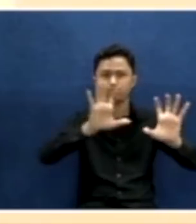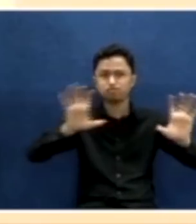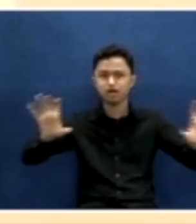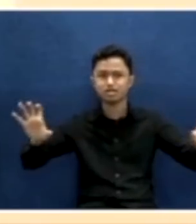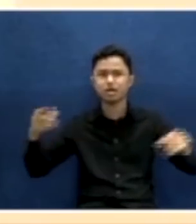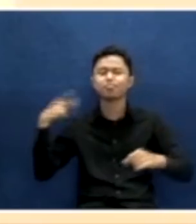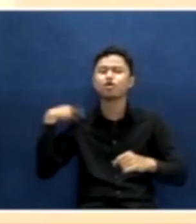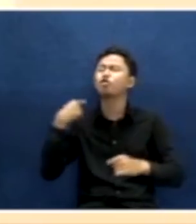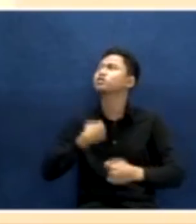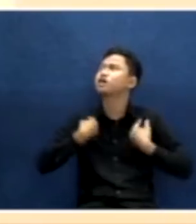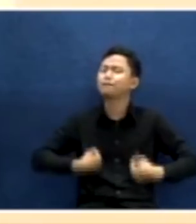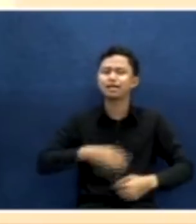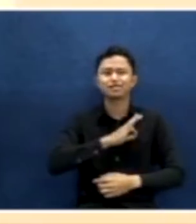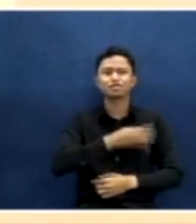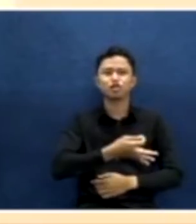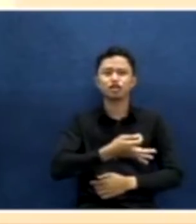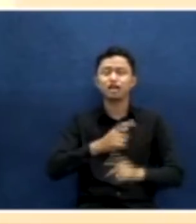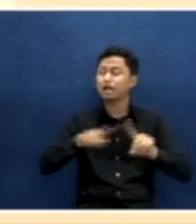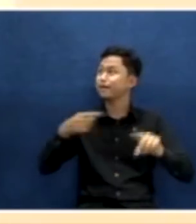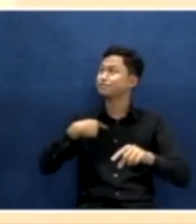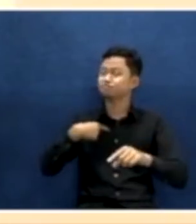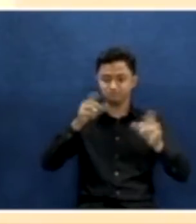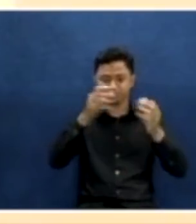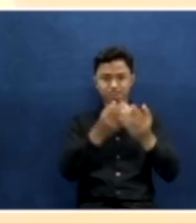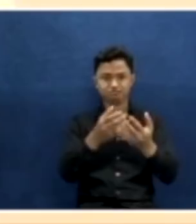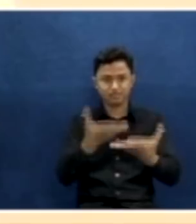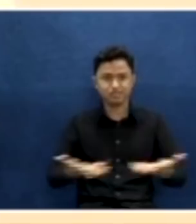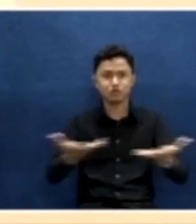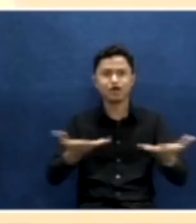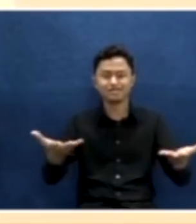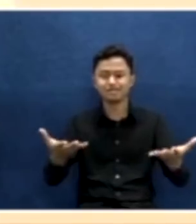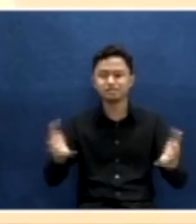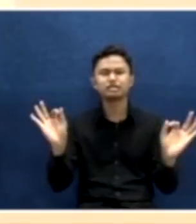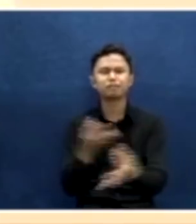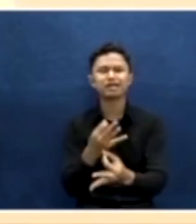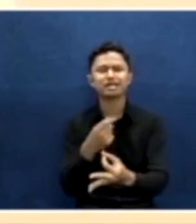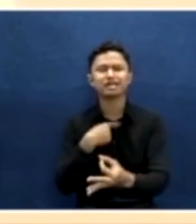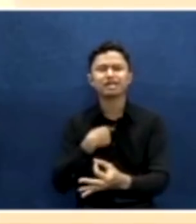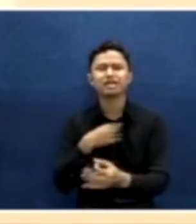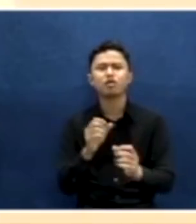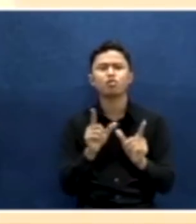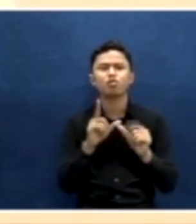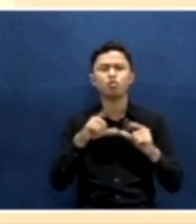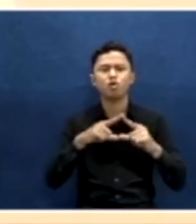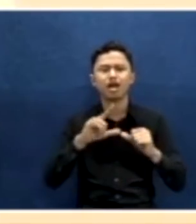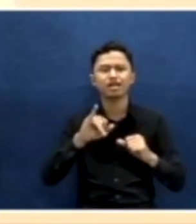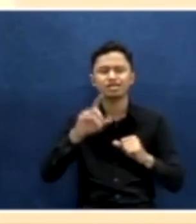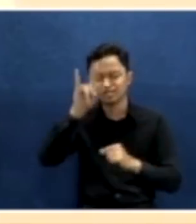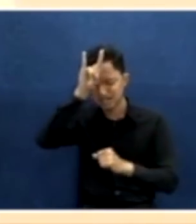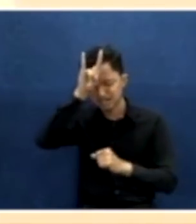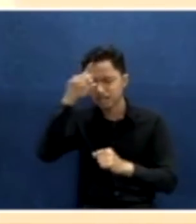kami Shalih Ya Allah tapi ketika kami sepi kami berubah menjadi walinya setan ampuni Ya Allah ketika syahwat itu menguasai